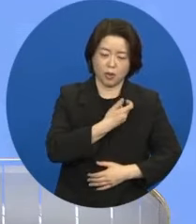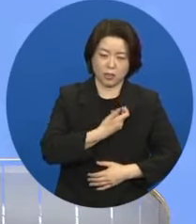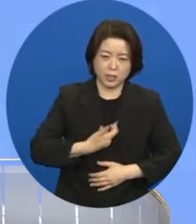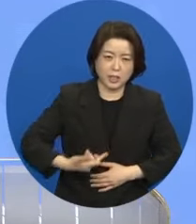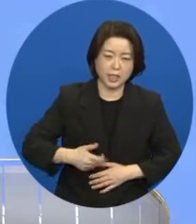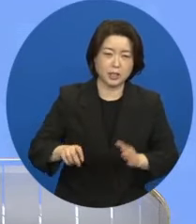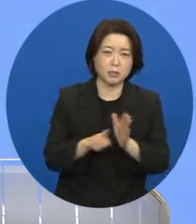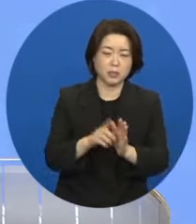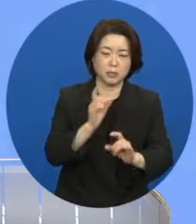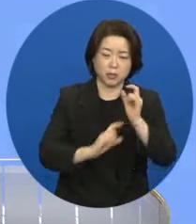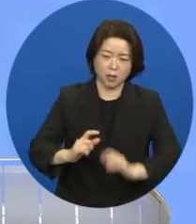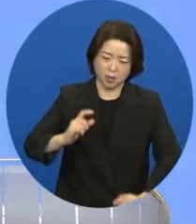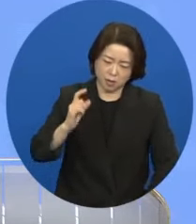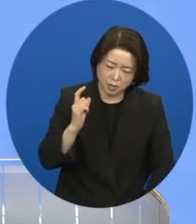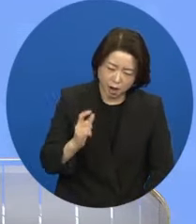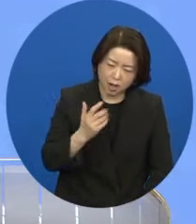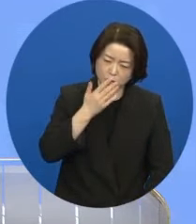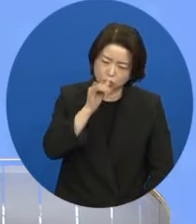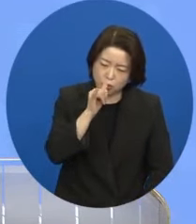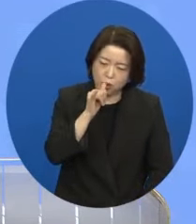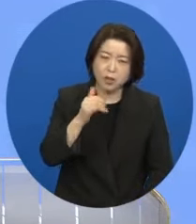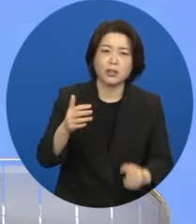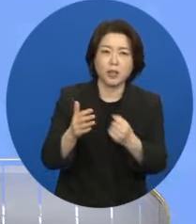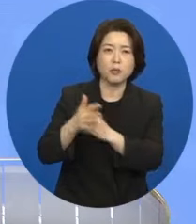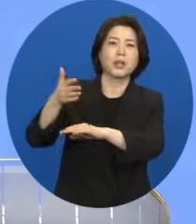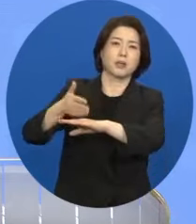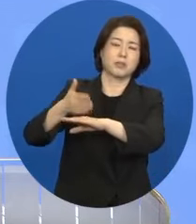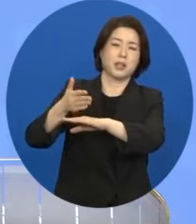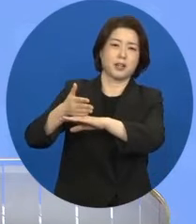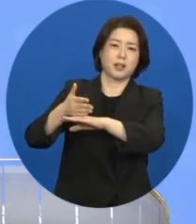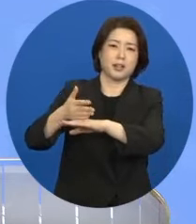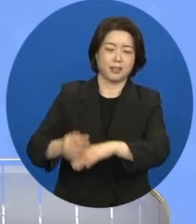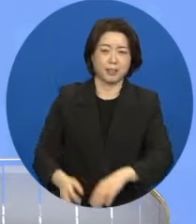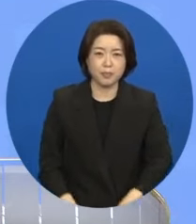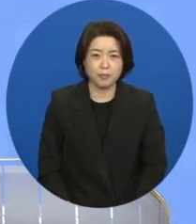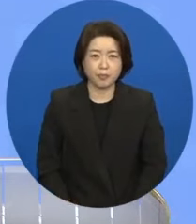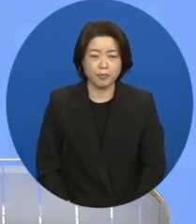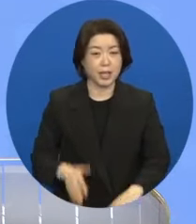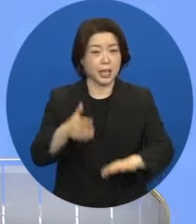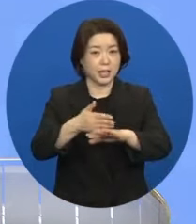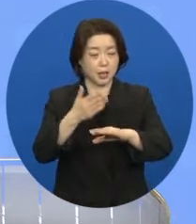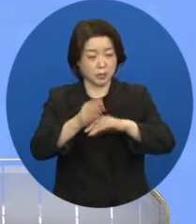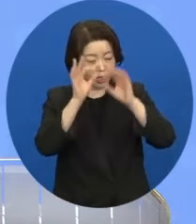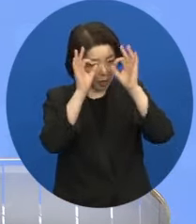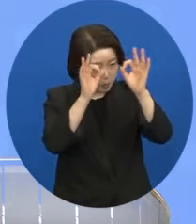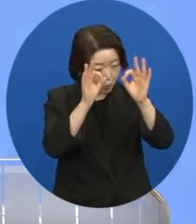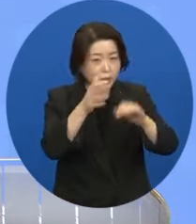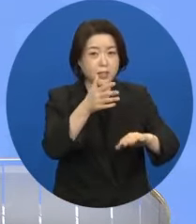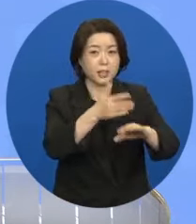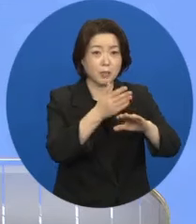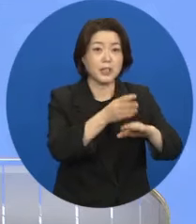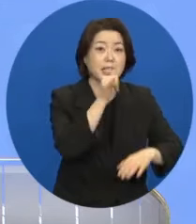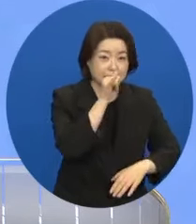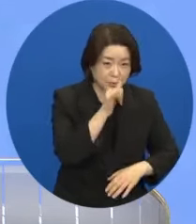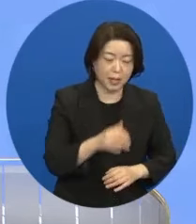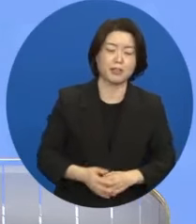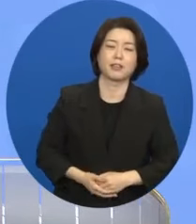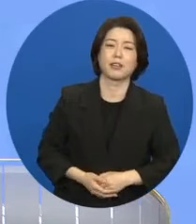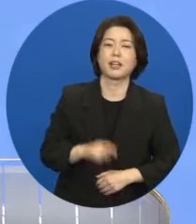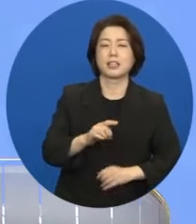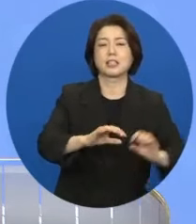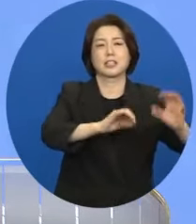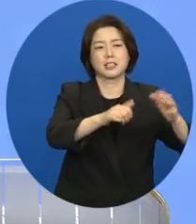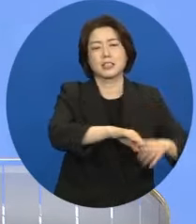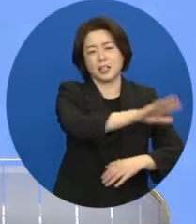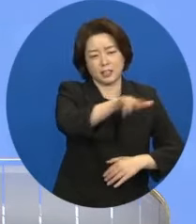때문에 감사하는 것입니다 그 여러분이 감사라고 하는 것은 보이는 것을 보고 하는 감사도 있지만 여러분 이것은 세상